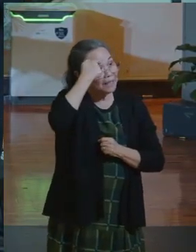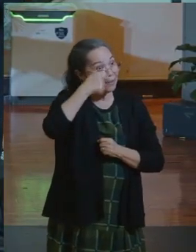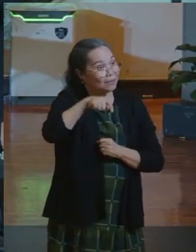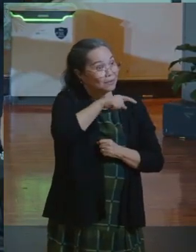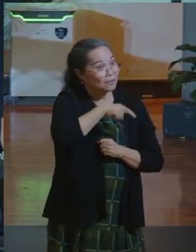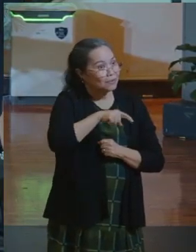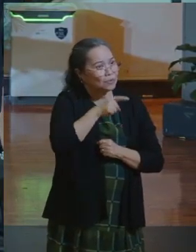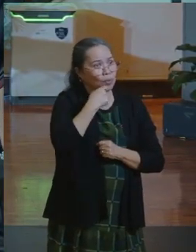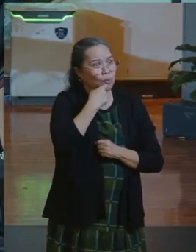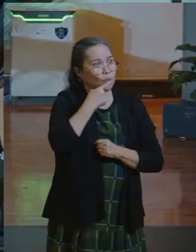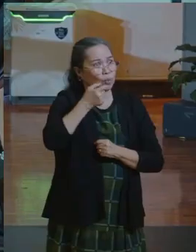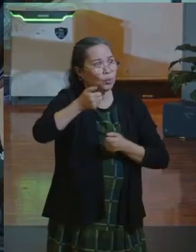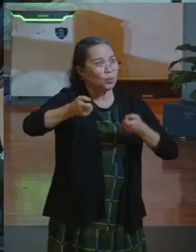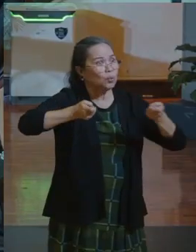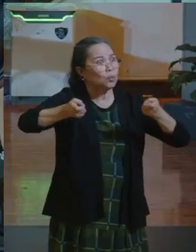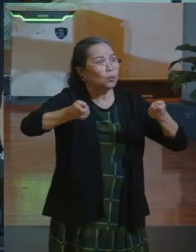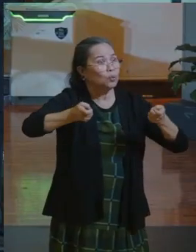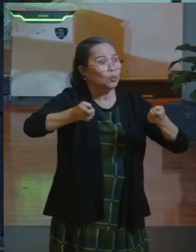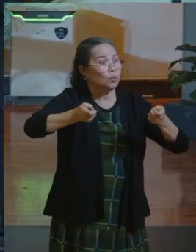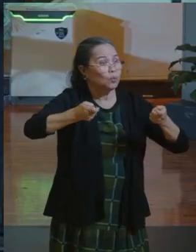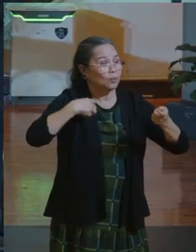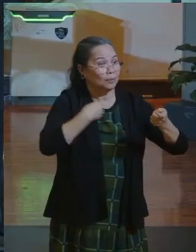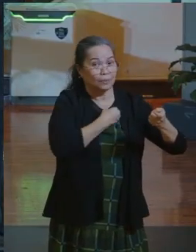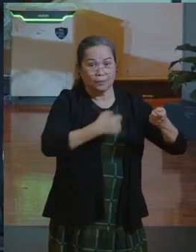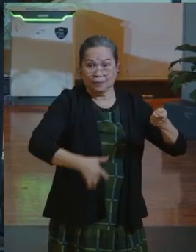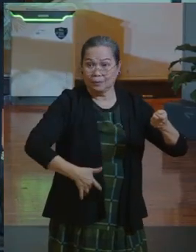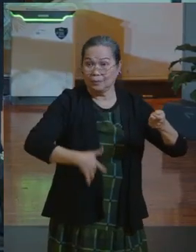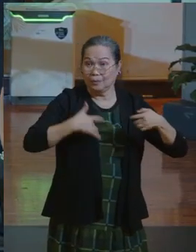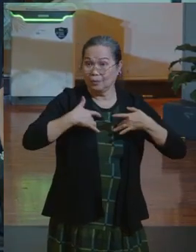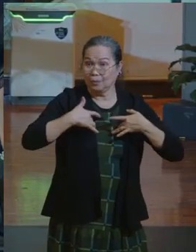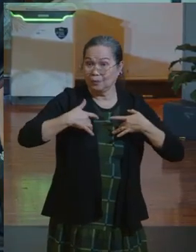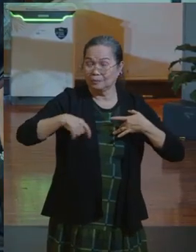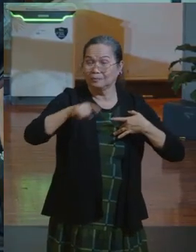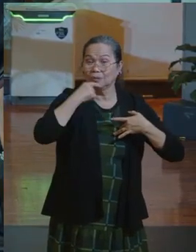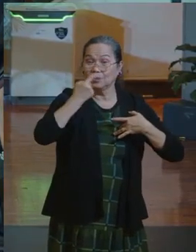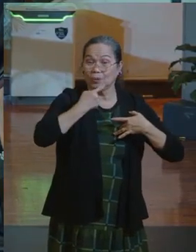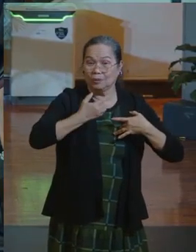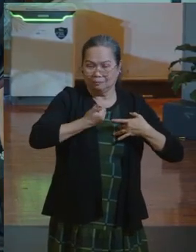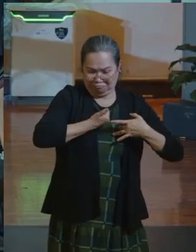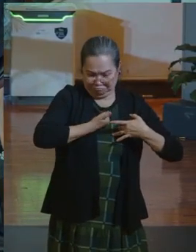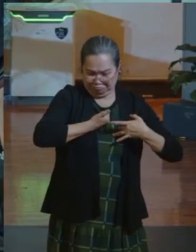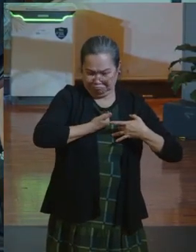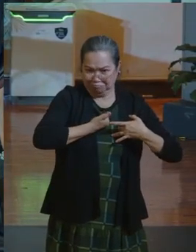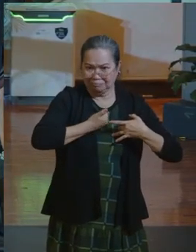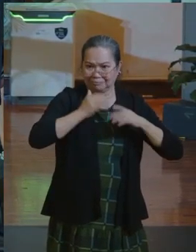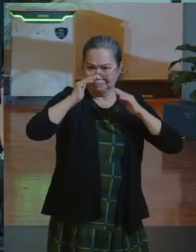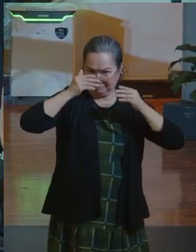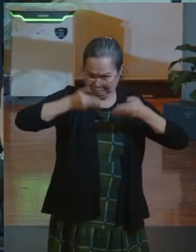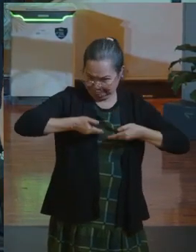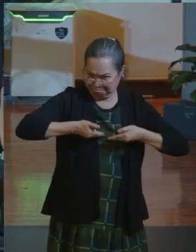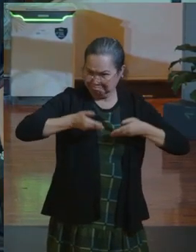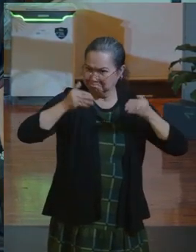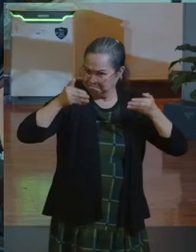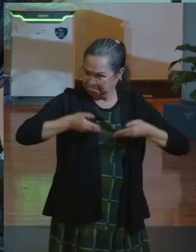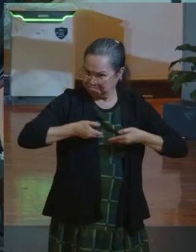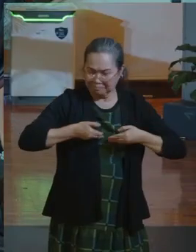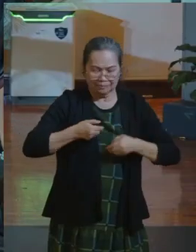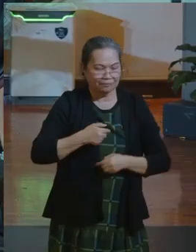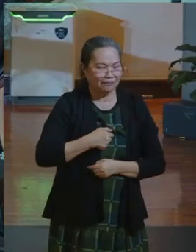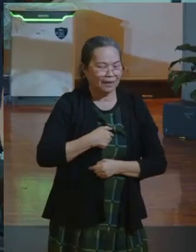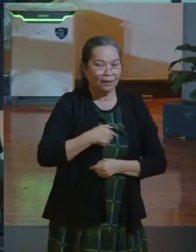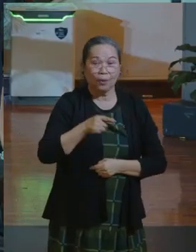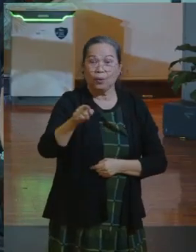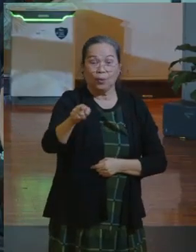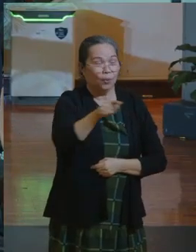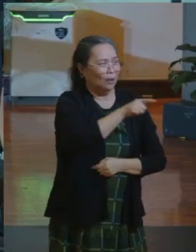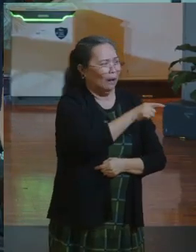nating naghahali sa ating sarili ay ang ating sarili. Ayaw natin yung